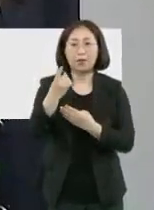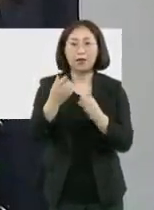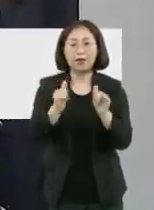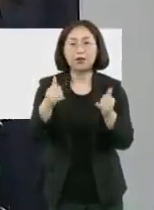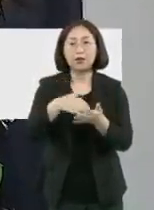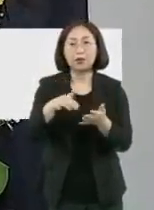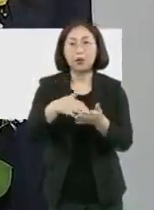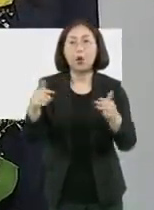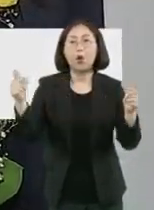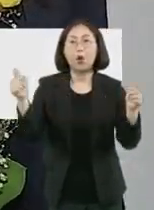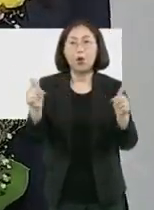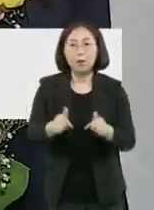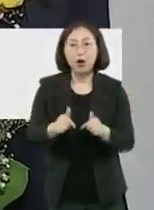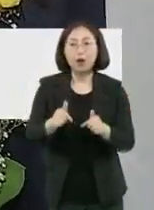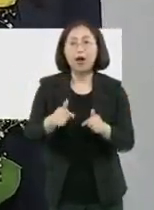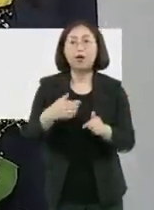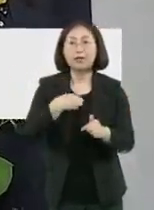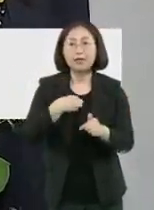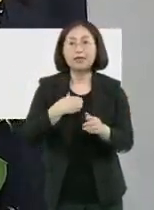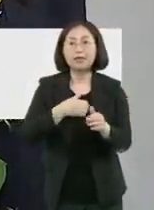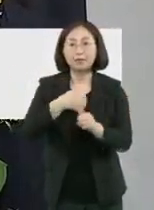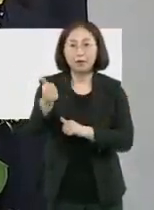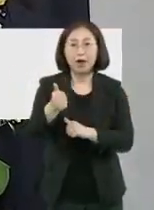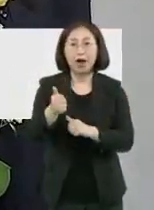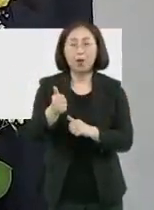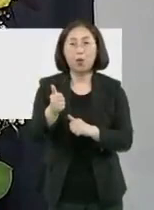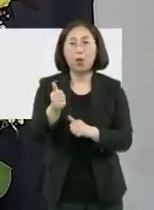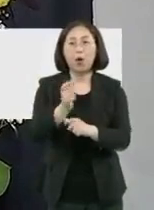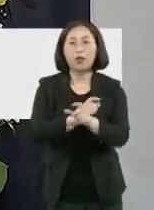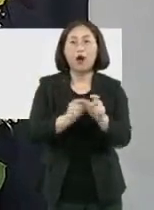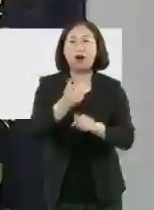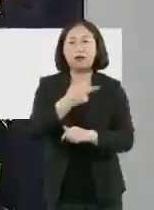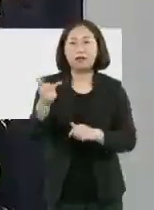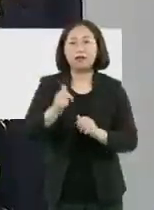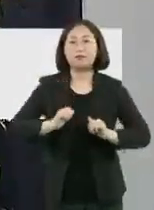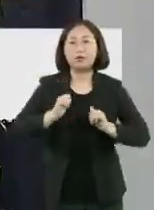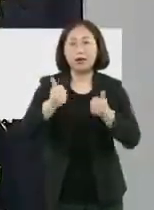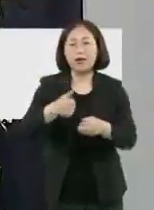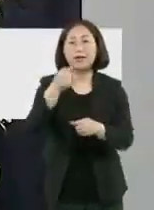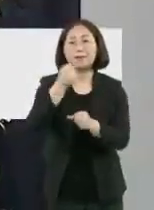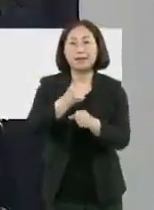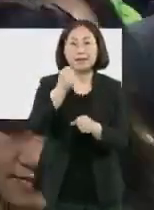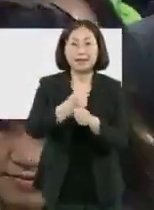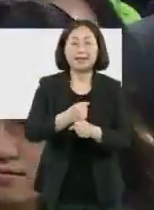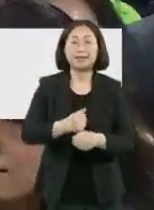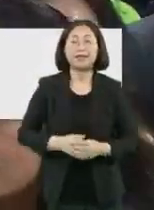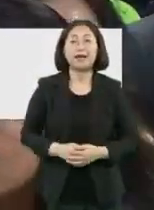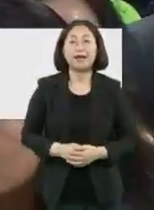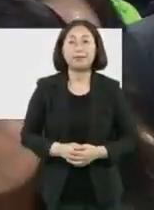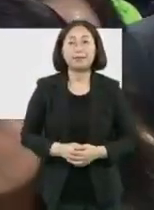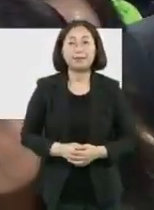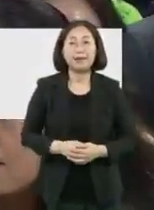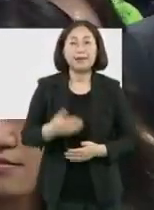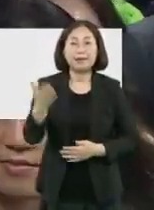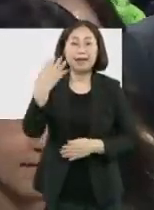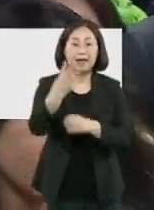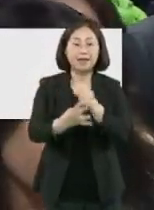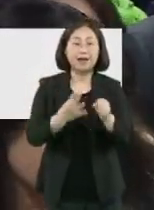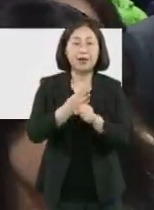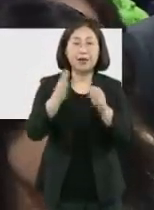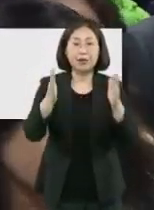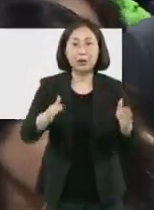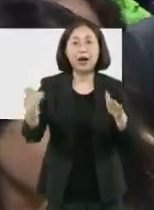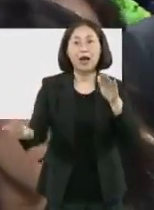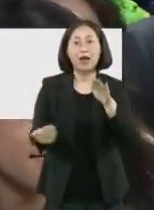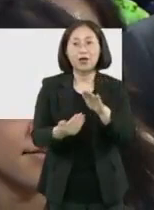인구소멸의 대위기를 극복하고 더 큰 부여를 이룰 수 있는 초석을 다지겠습니다. 지난 4년간